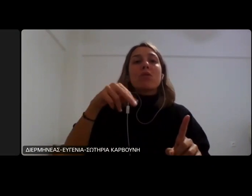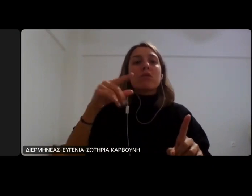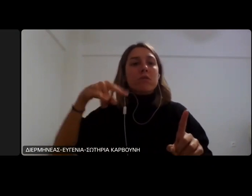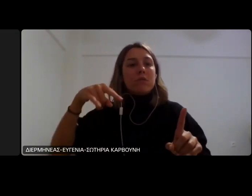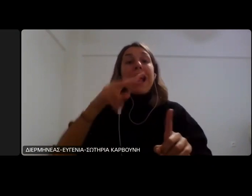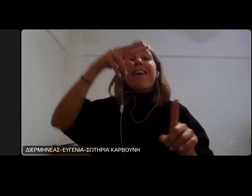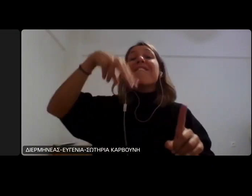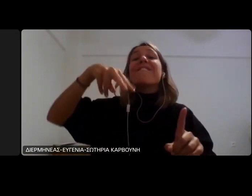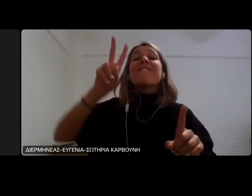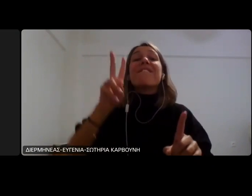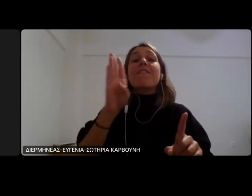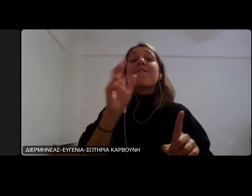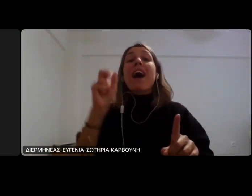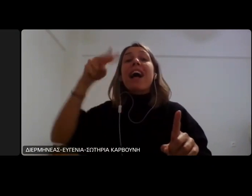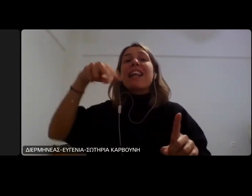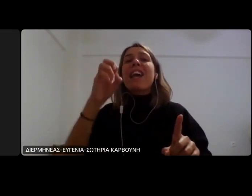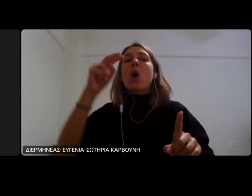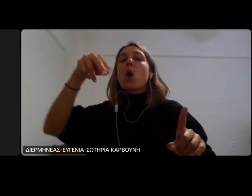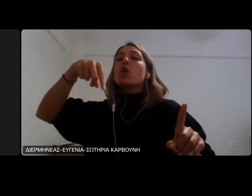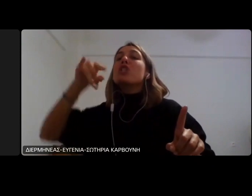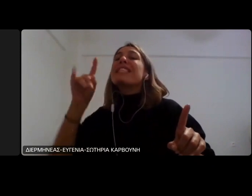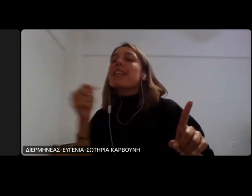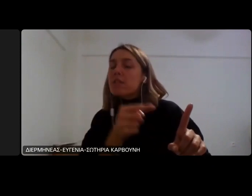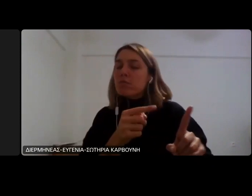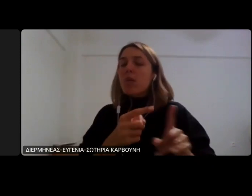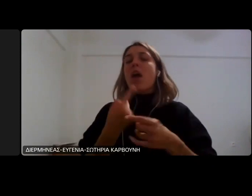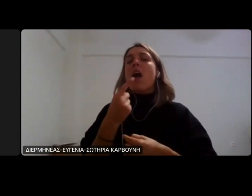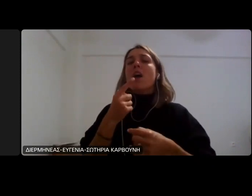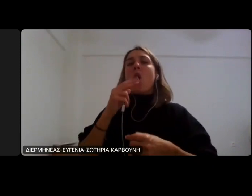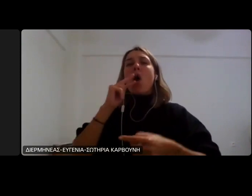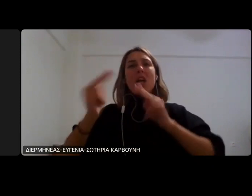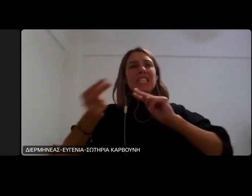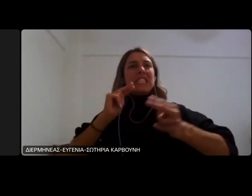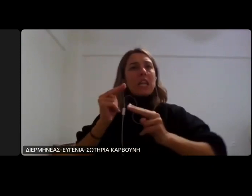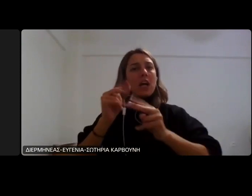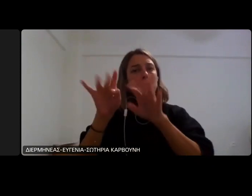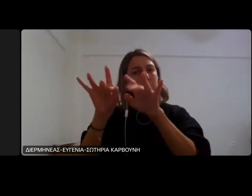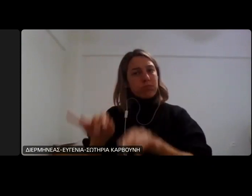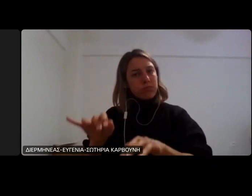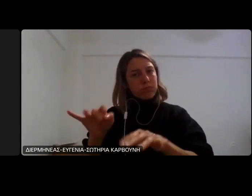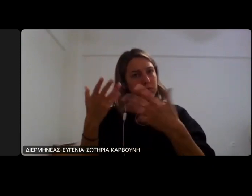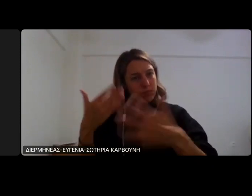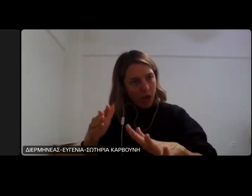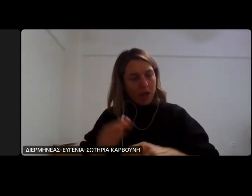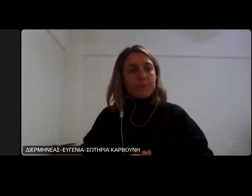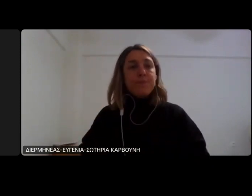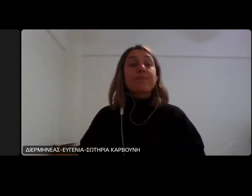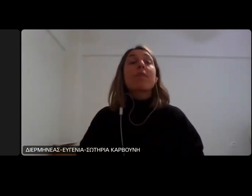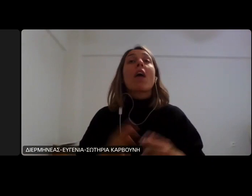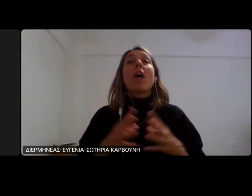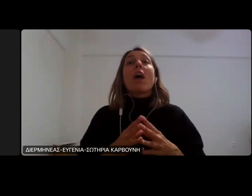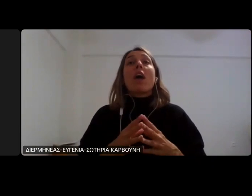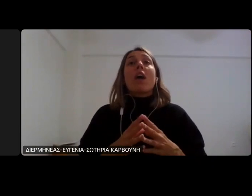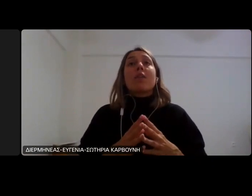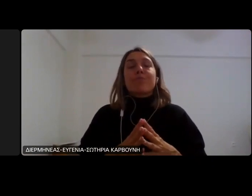Ευχαριστώ κύριε Σημεωνίδου. Έχω γράψει και στο chat ότι επισήμανα ακριβώς αυτό